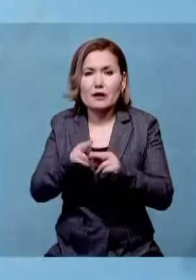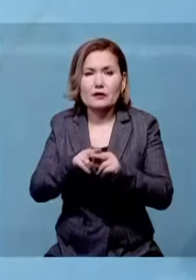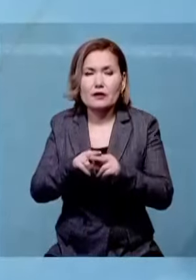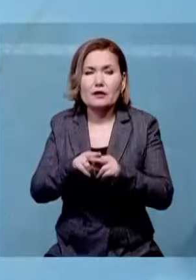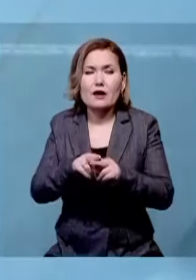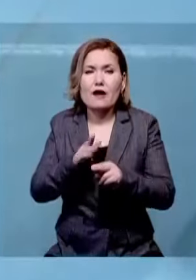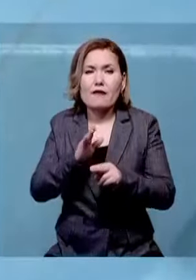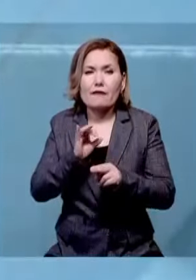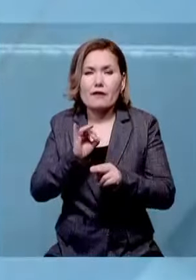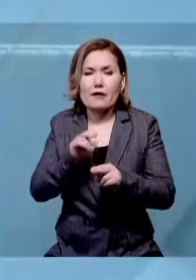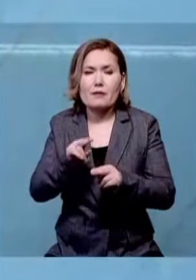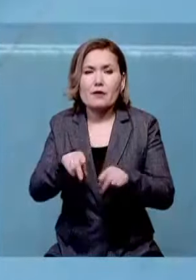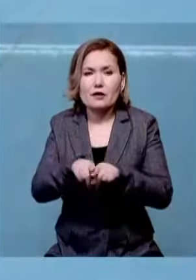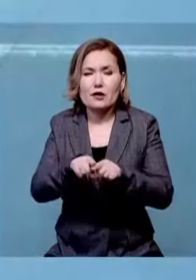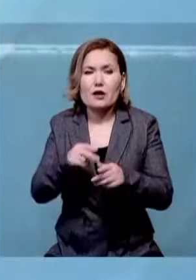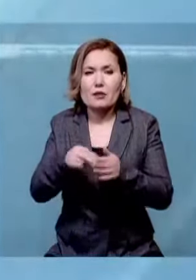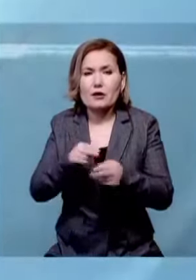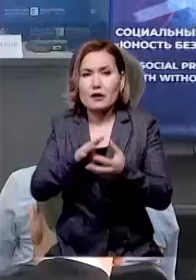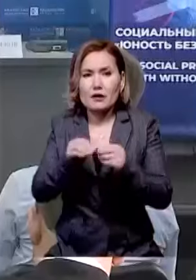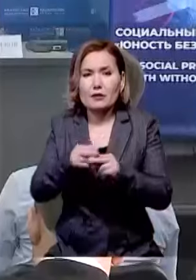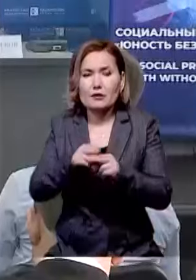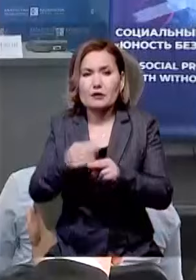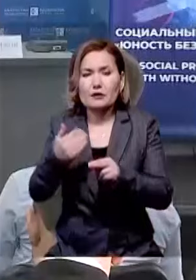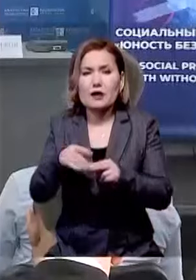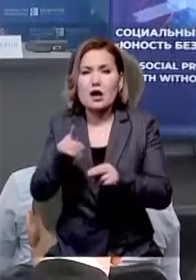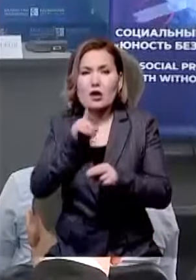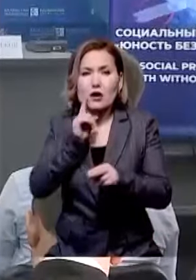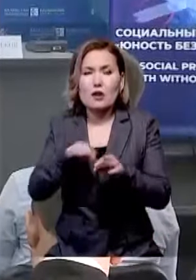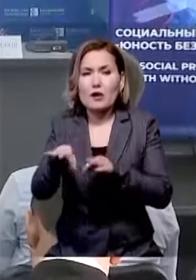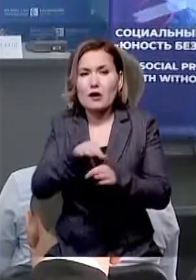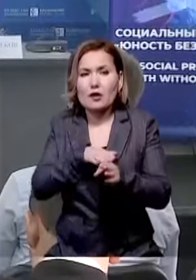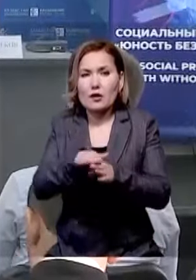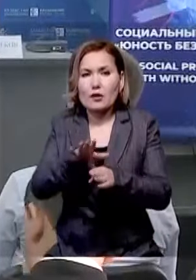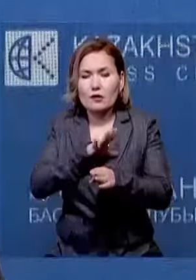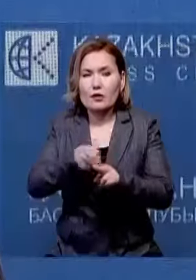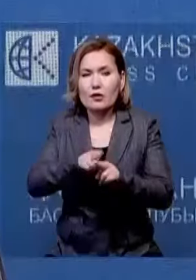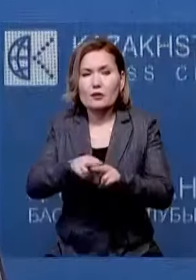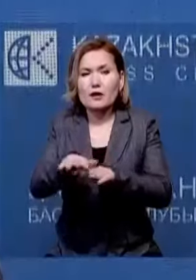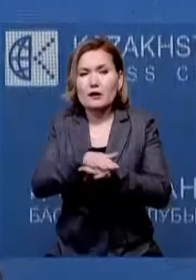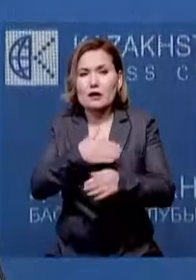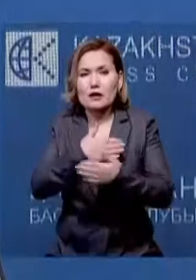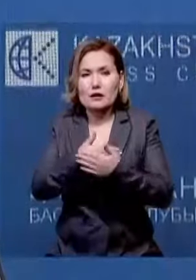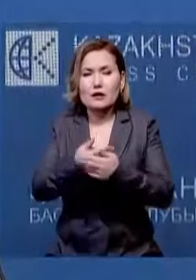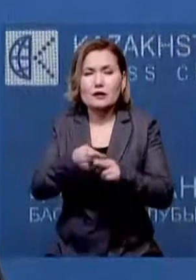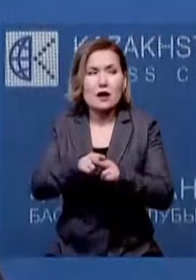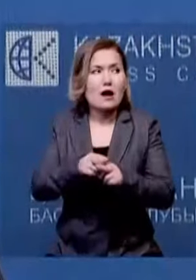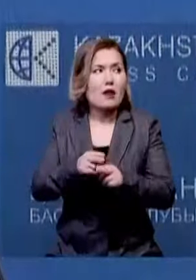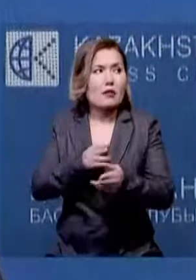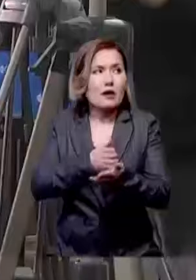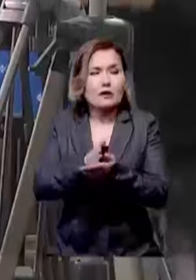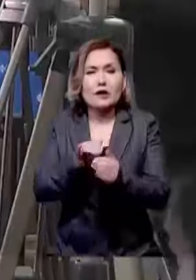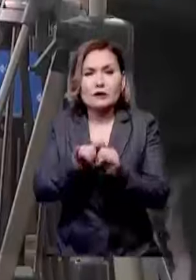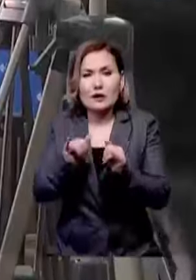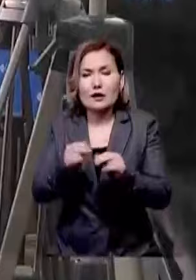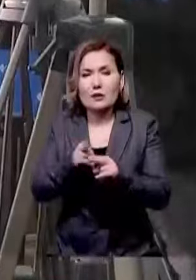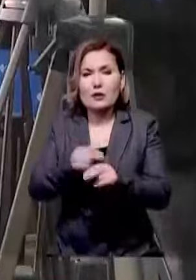сатып алатын айтқан. Қоғамдық қор былтырдан бері вейпсіз жастар жобасын жүзеге асырып келеді. Қоғам белсенділері бұл бағытта